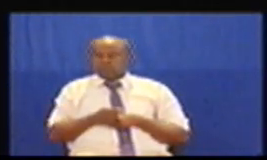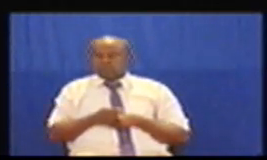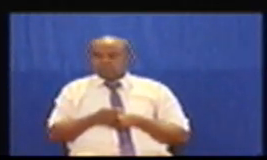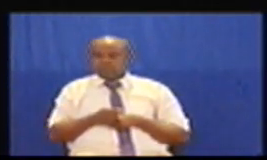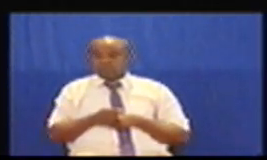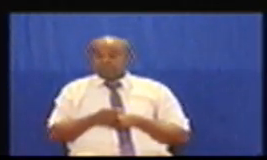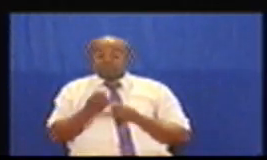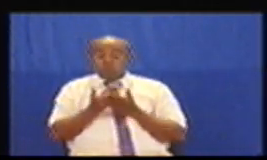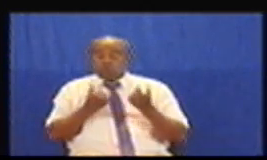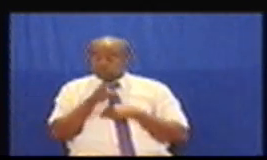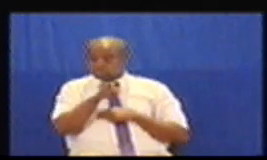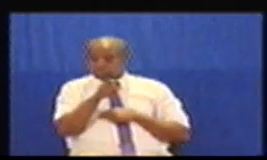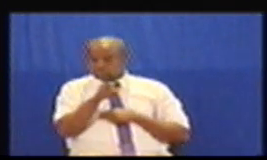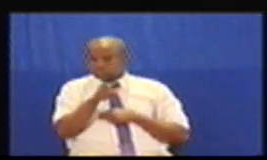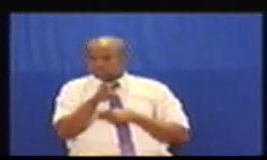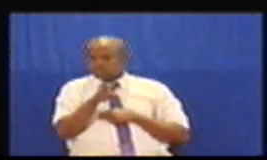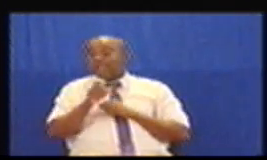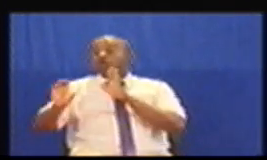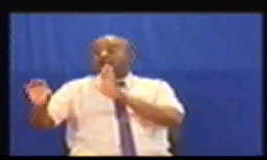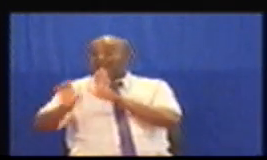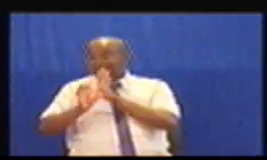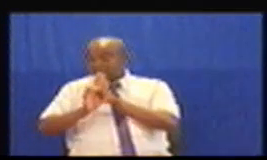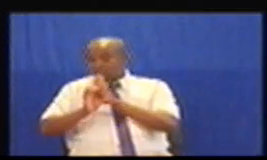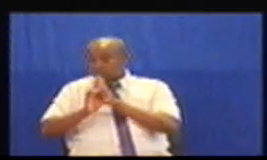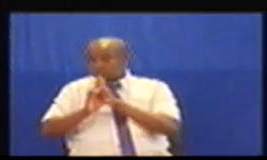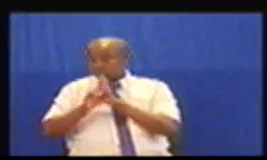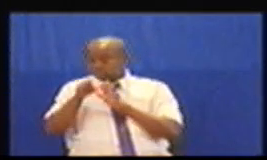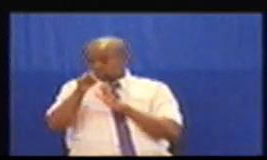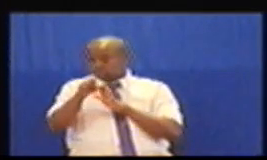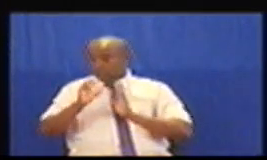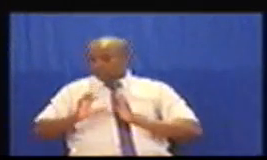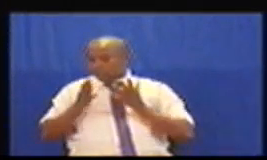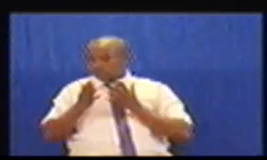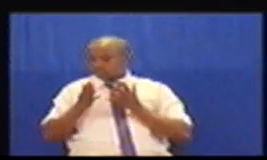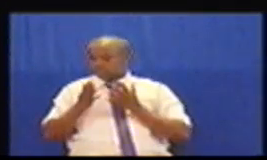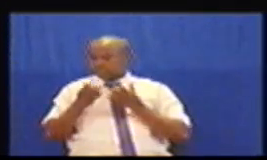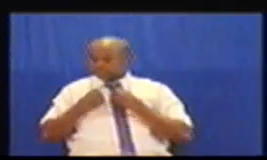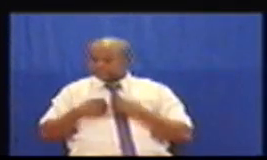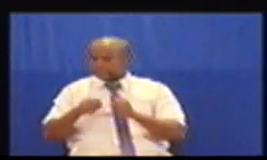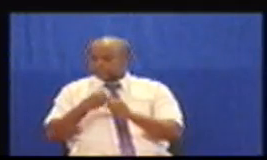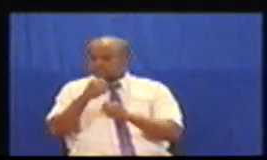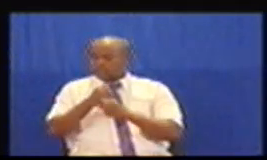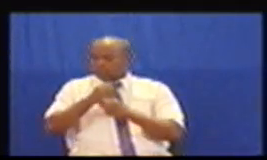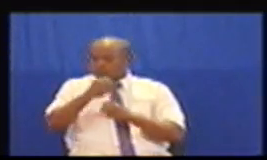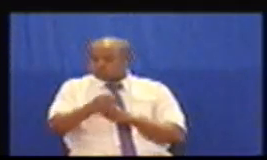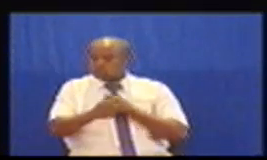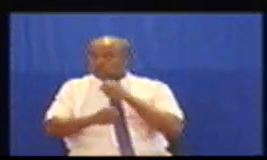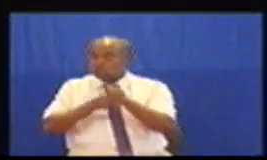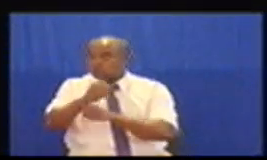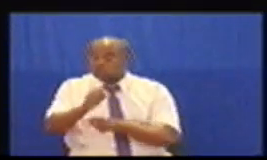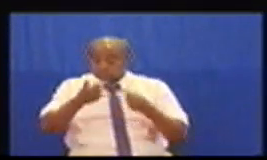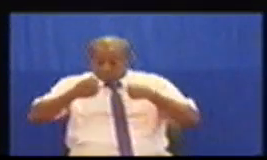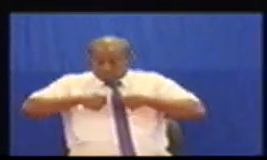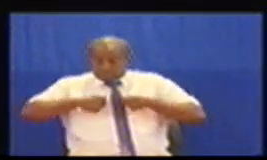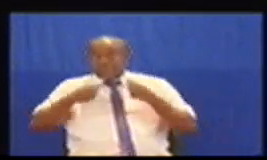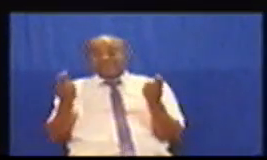Na kwa sababu katiba ni kitu hai na kinatekelezwa kwa hatua, mimi kama waziri ambaye